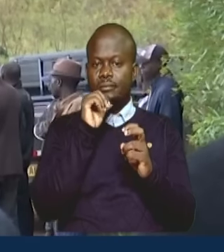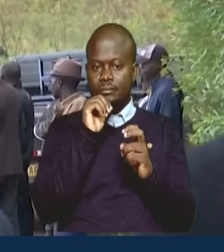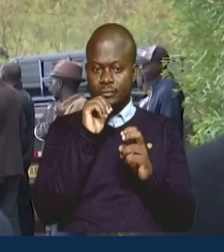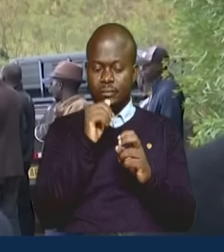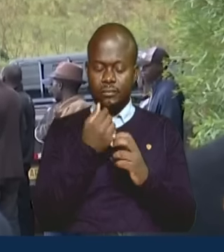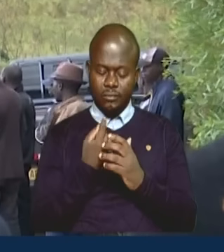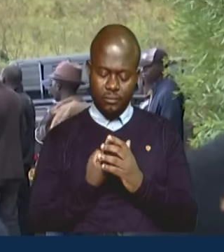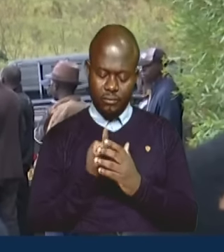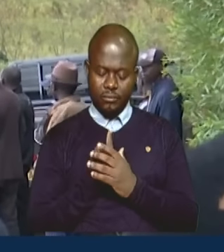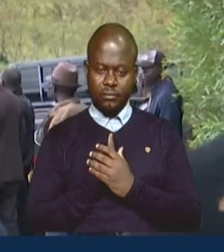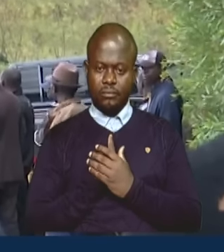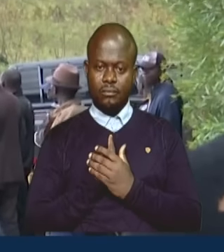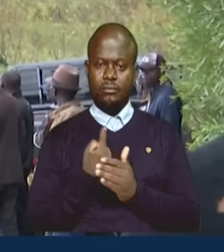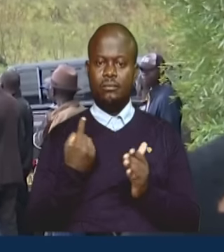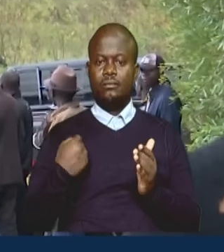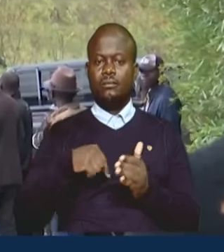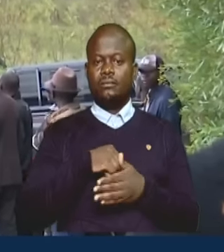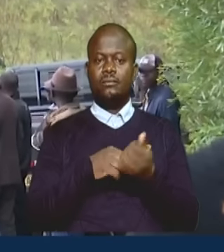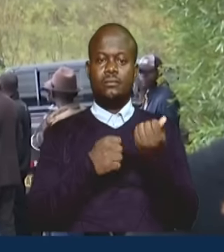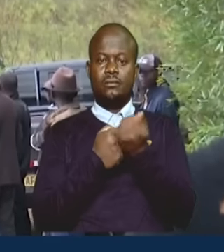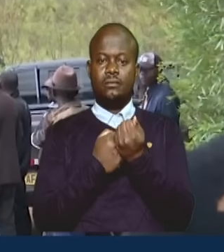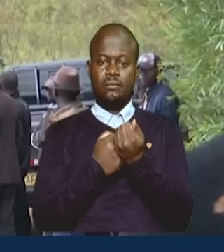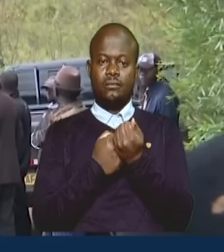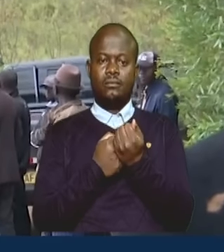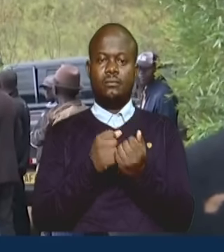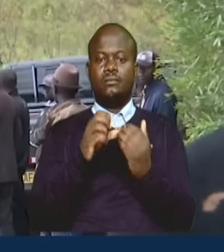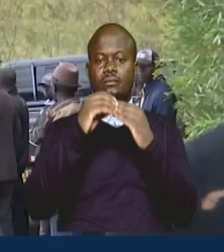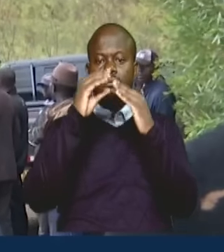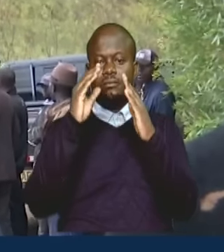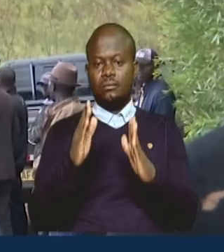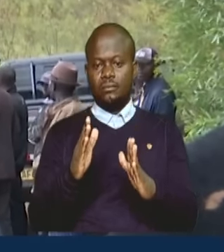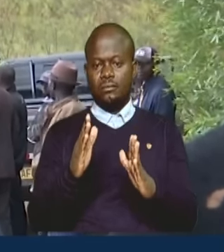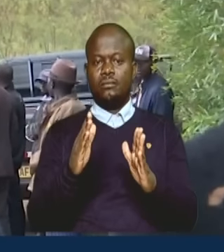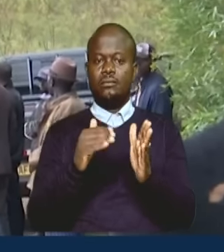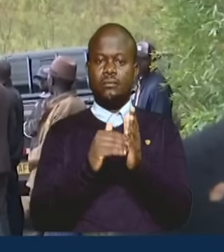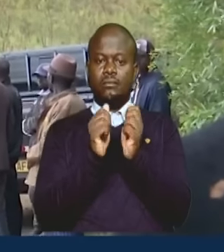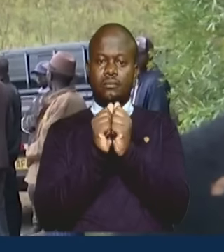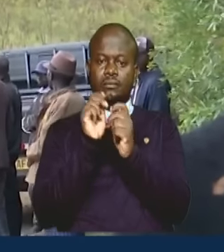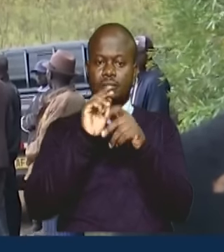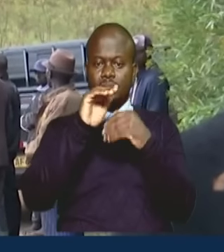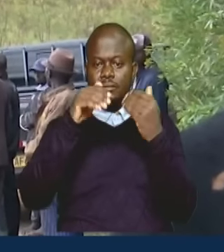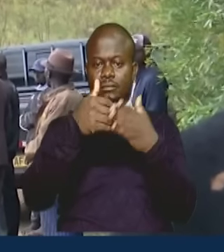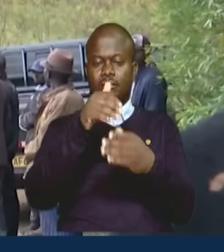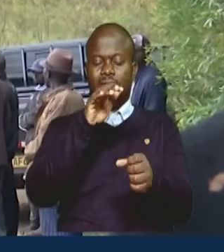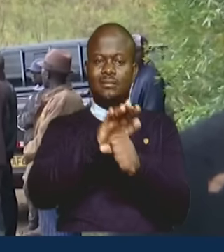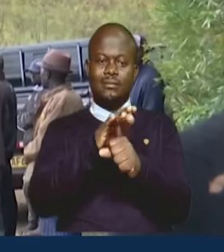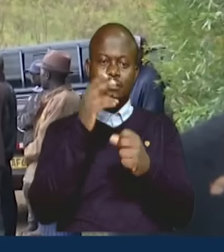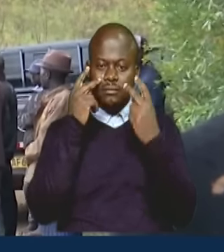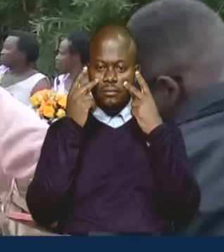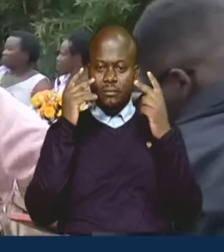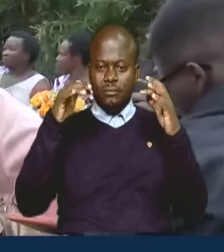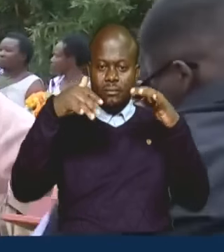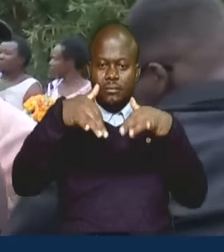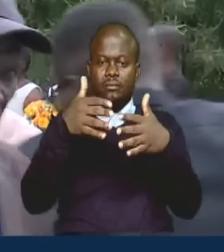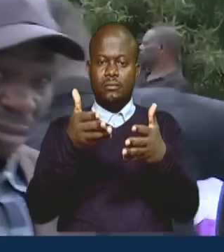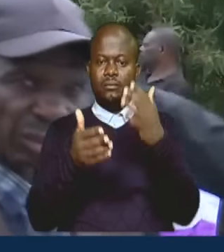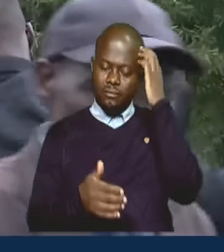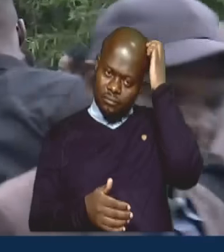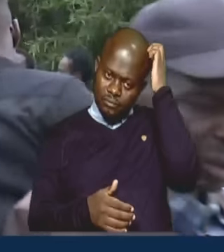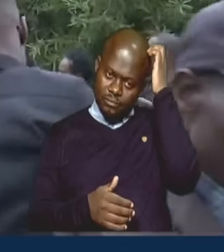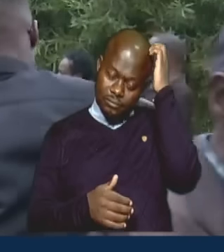tutigunze twatabawe n'ubuyobozi n'abaturage benshi mubona bateraniye aha ngaha.